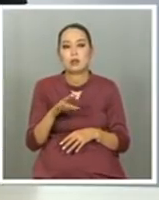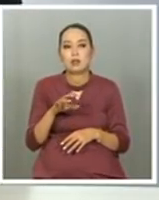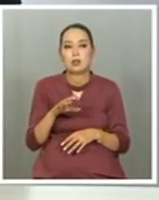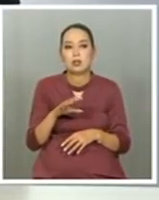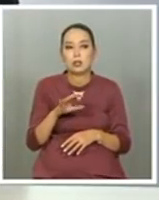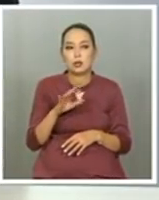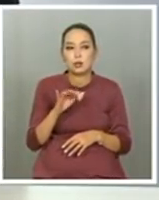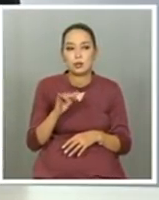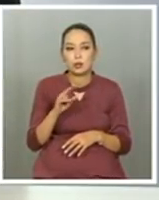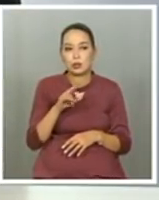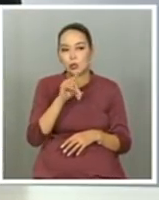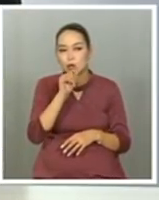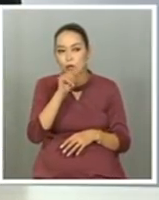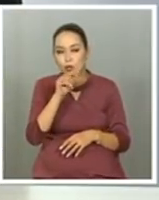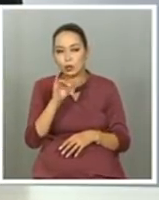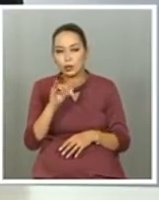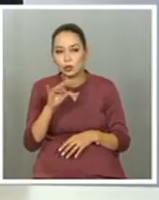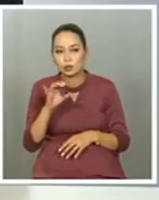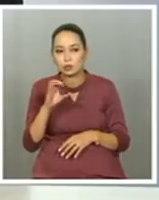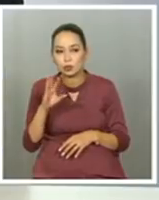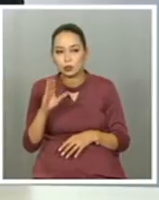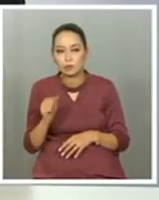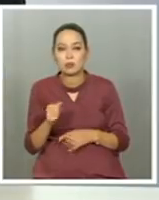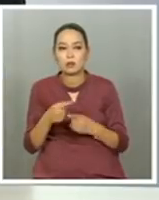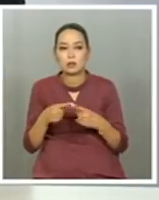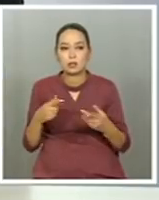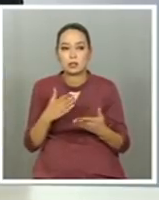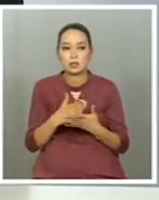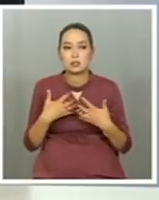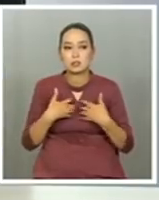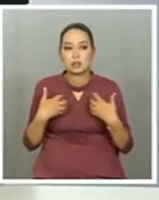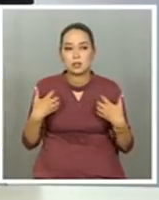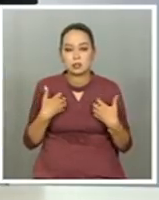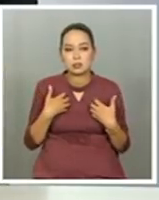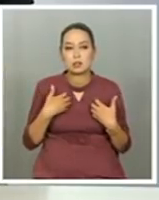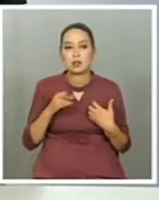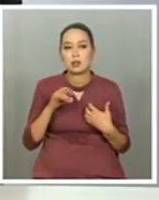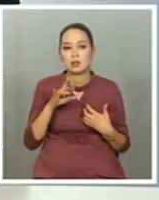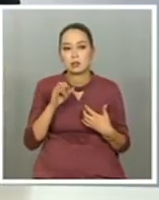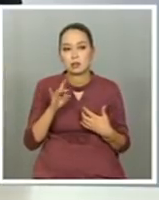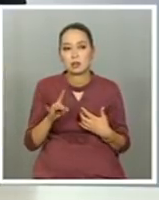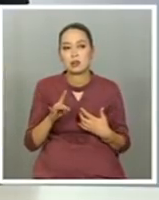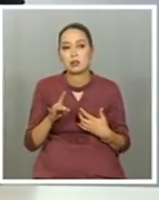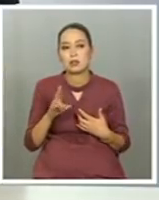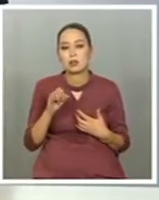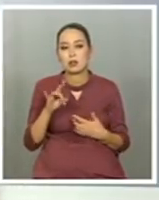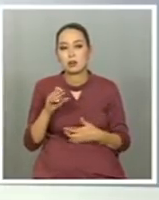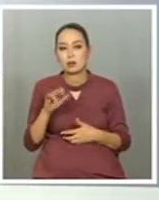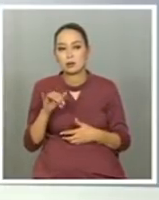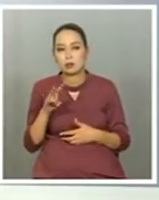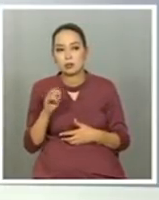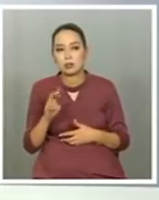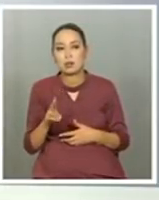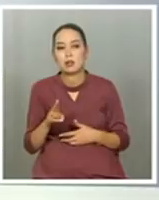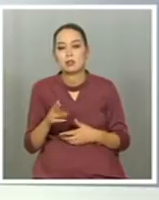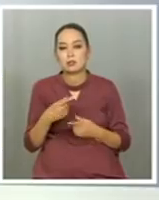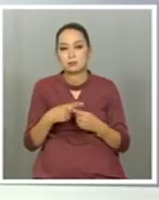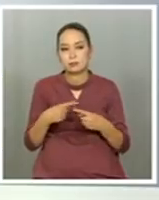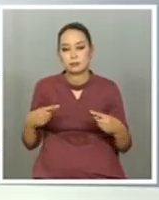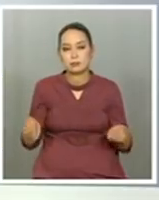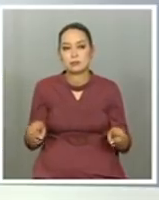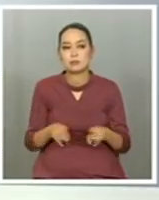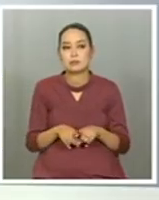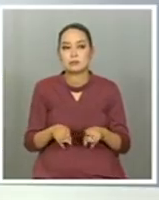жануарлар: арқар, қарақұйрық, қарақұлақ, шағыл мысығы. Мен өздеріңіз байқап отырғандай, бұл жерде инфографиканың